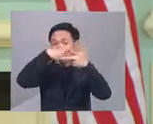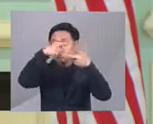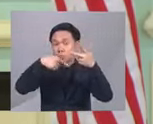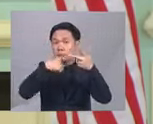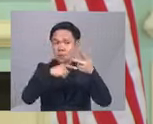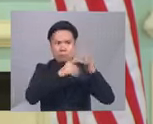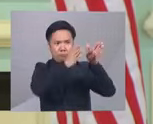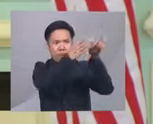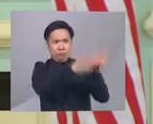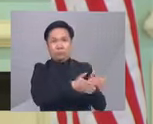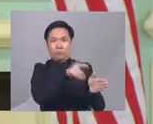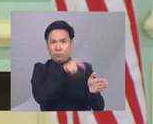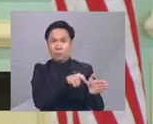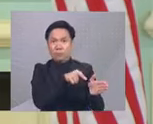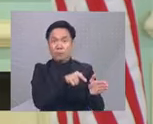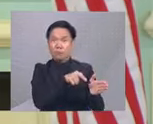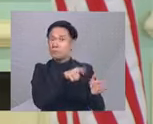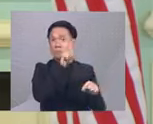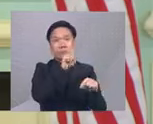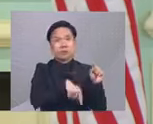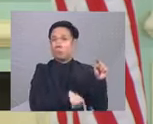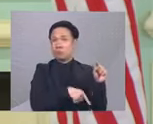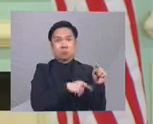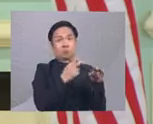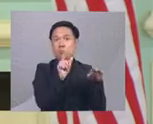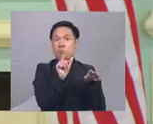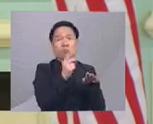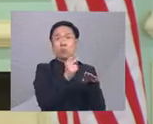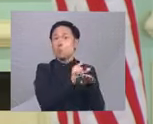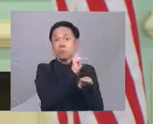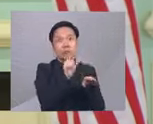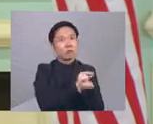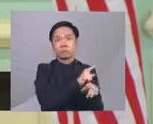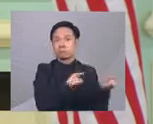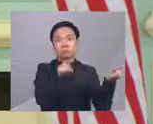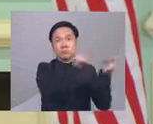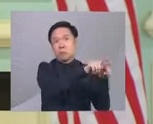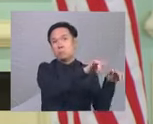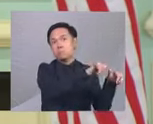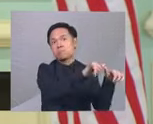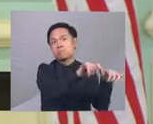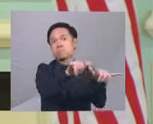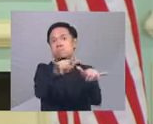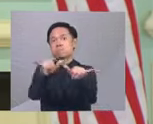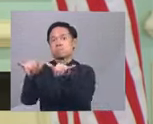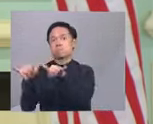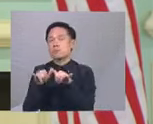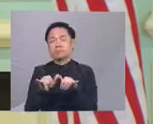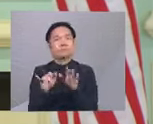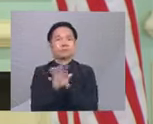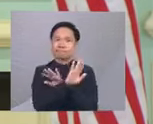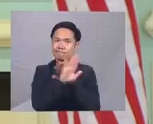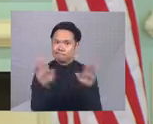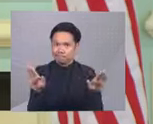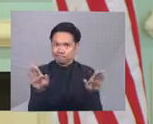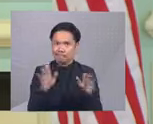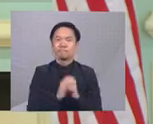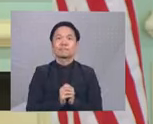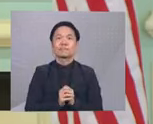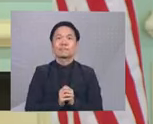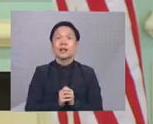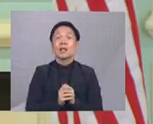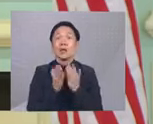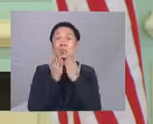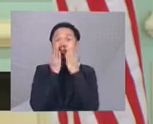berkaitan. Jadi tidak ada percampuran dari segi apa nama alat makeup dan sebagainya, tidak ada. Dan lebih-lebih lagi